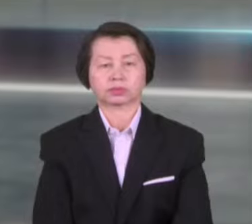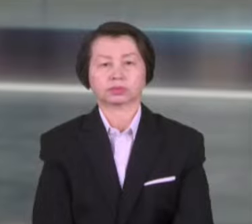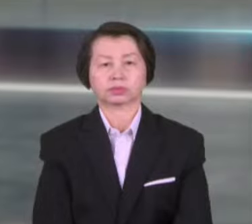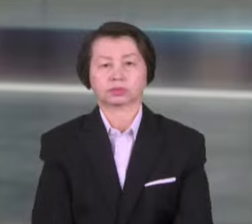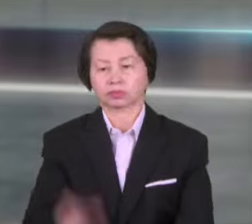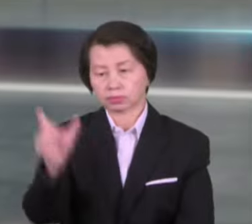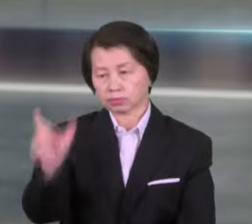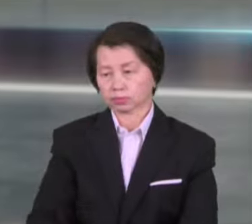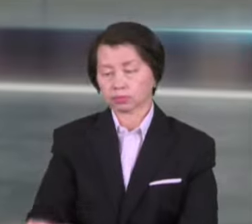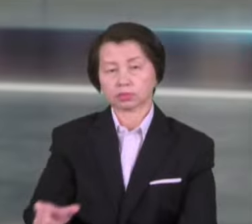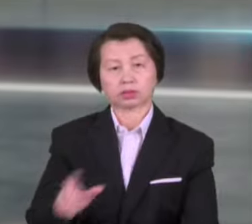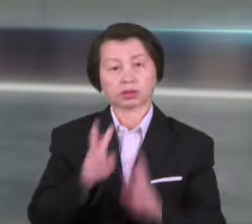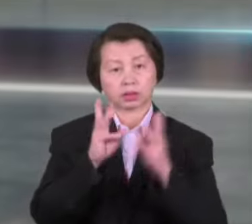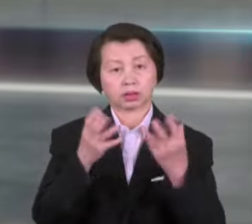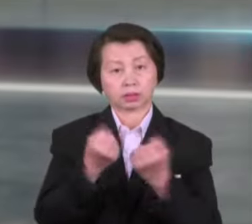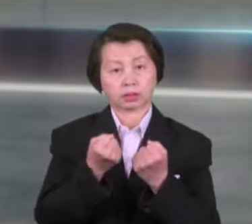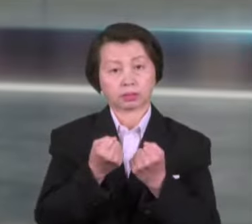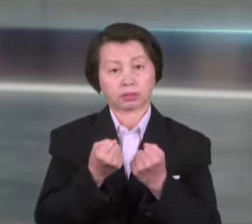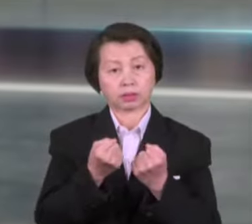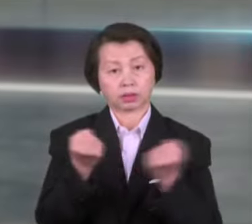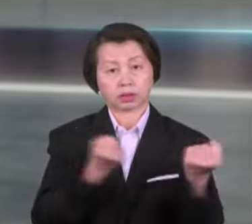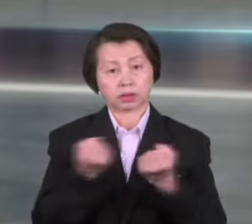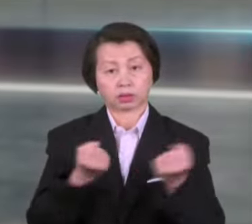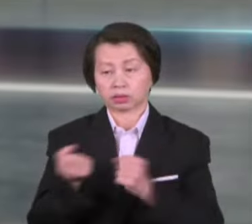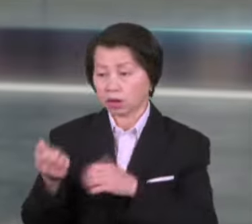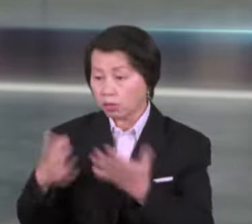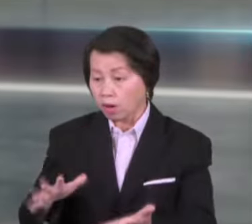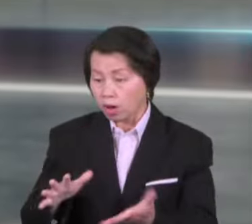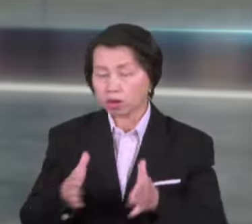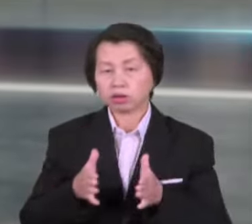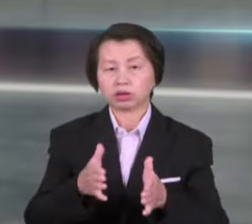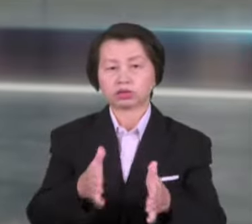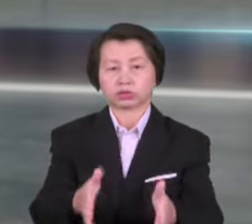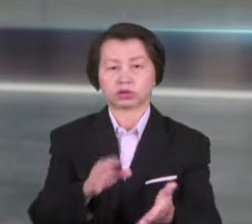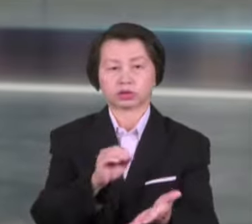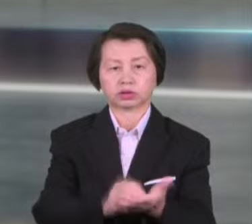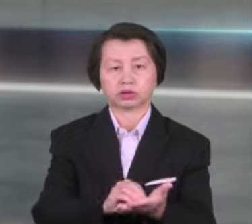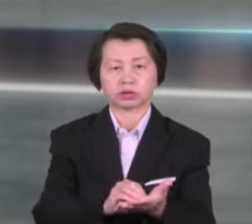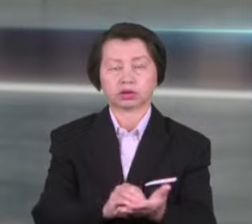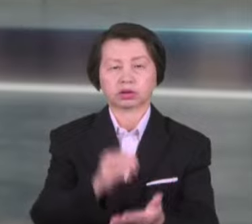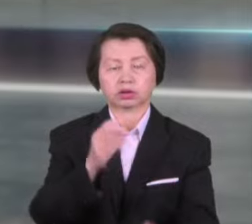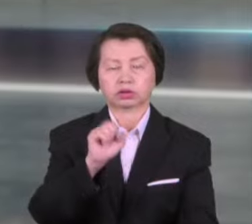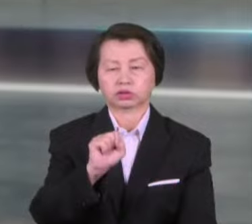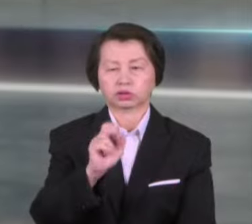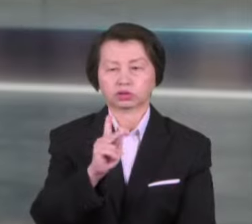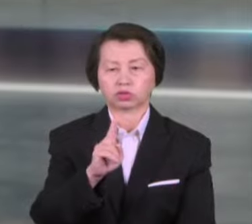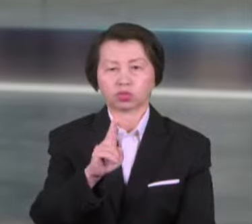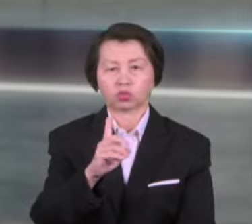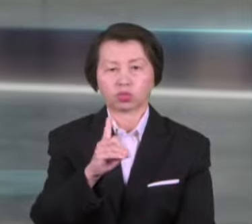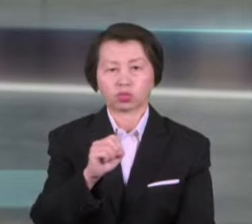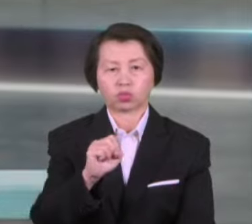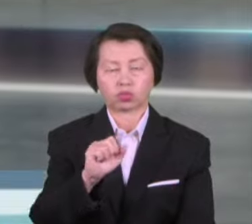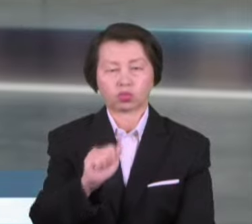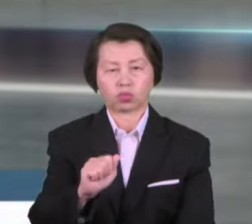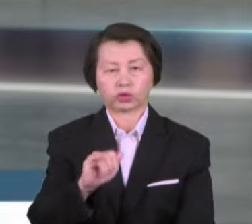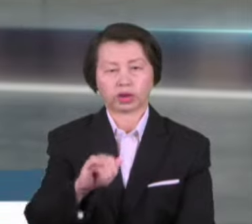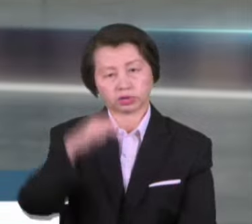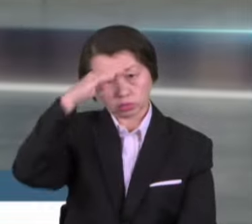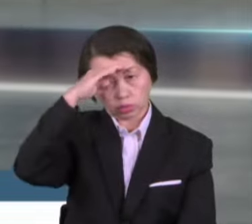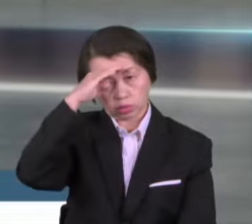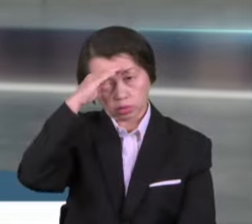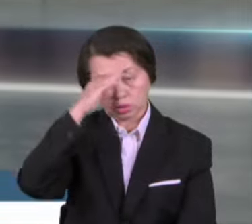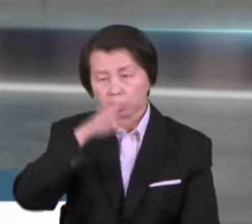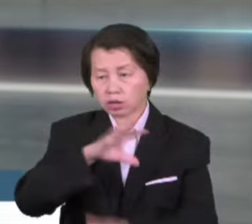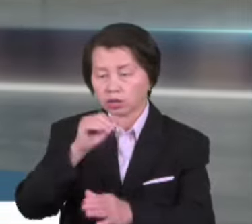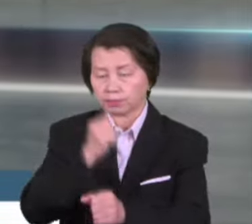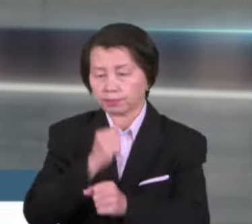seorang pemilik bengkel kendaraan maut dalam kebakaran di Jalan pesiaran Mutiara maskudai Joho semalam kejadian itu turut mengakibatkan